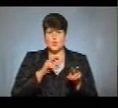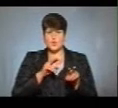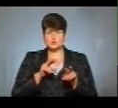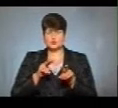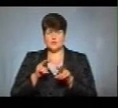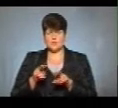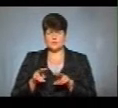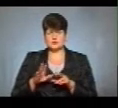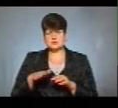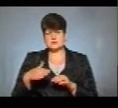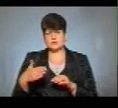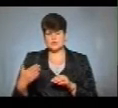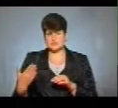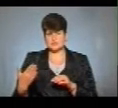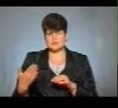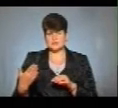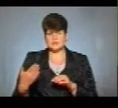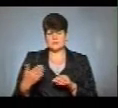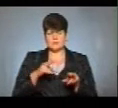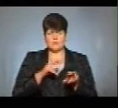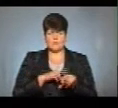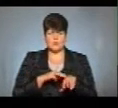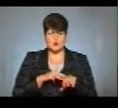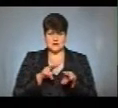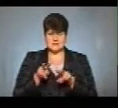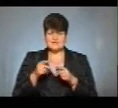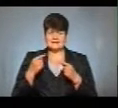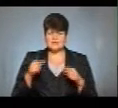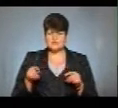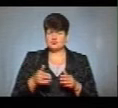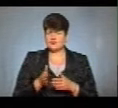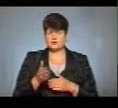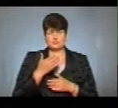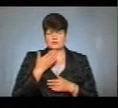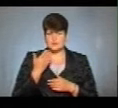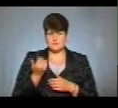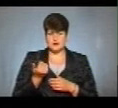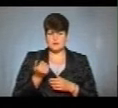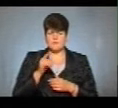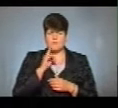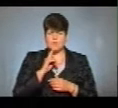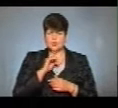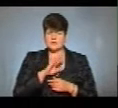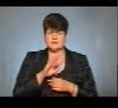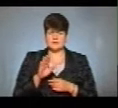контролю зі сторони патрульної поліції. Бо інакше виходу немає, аж поки не